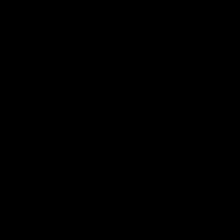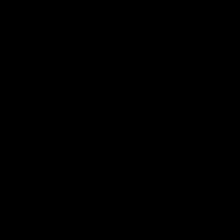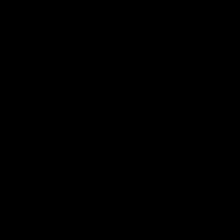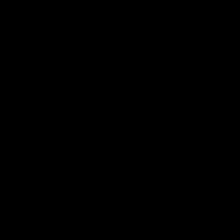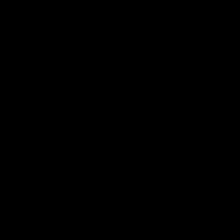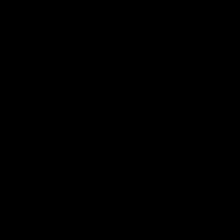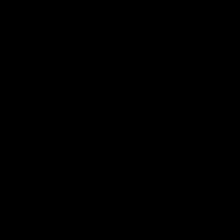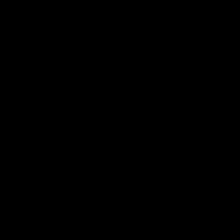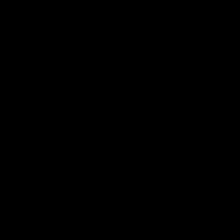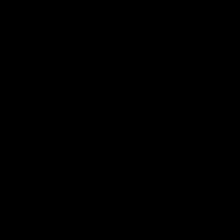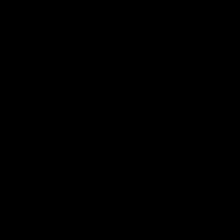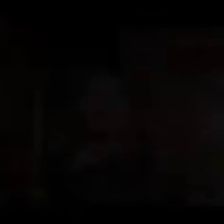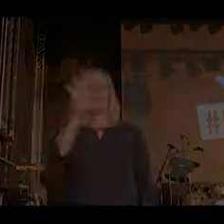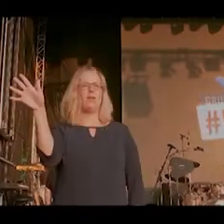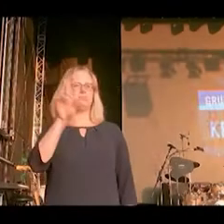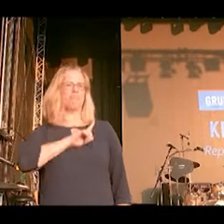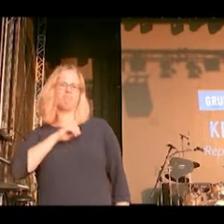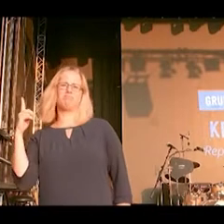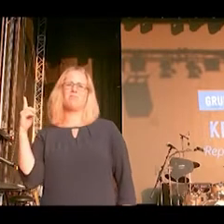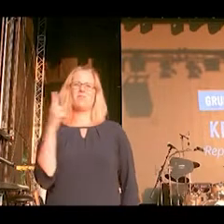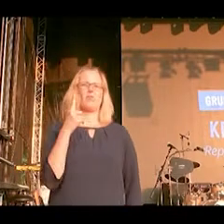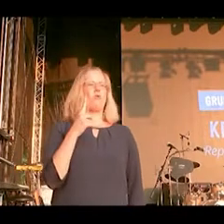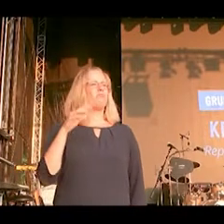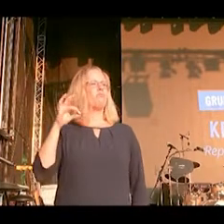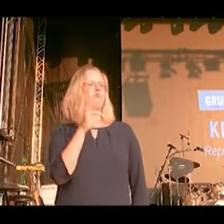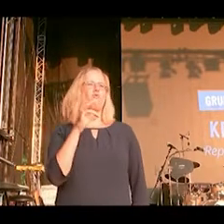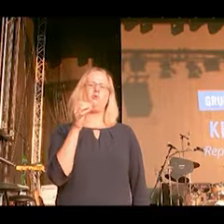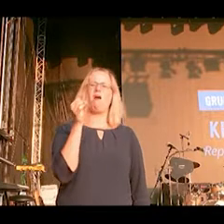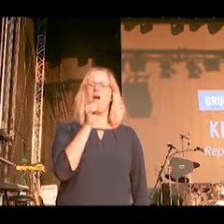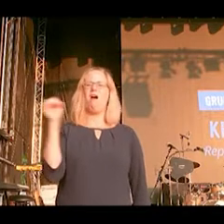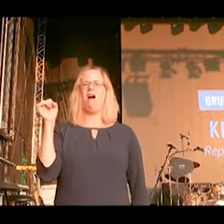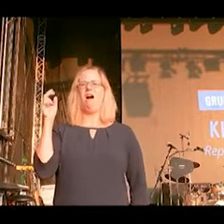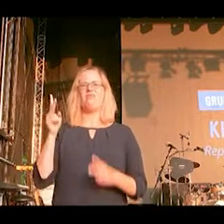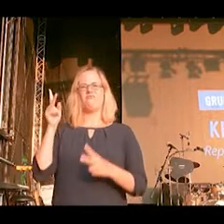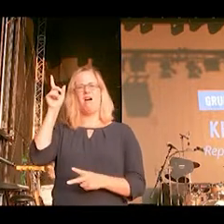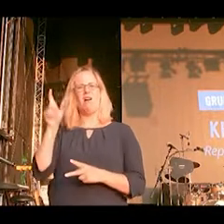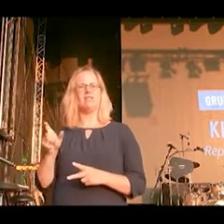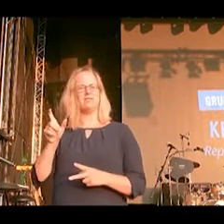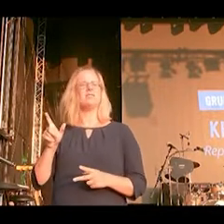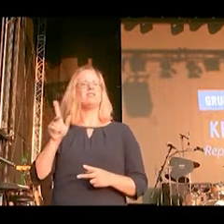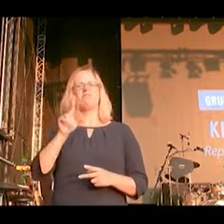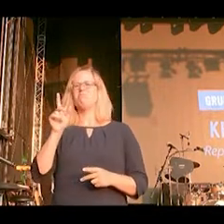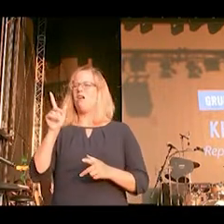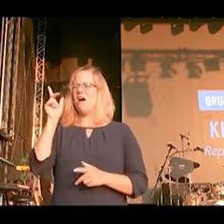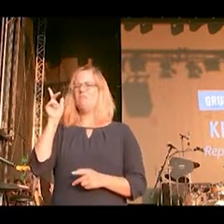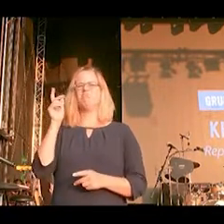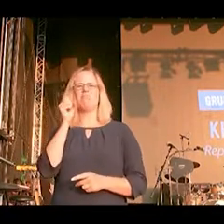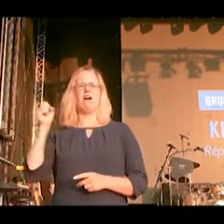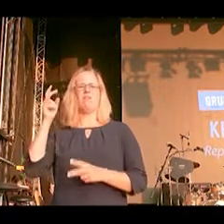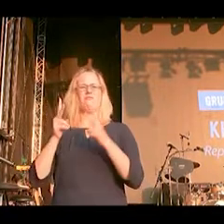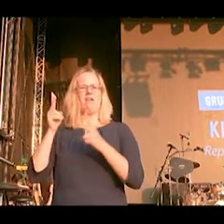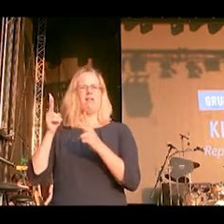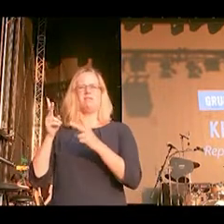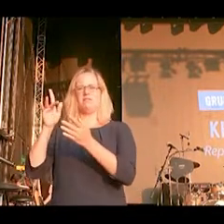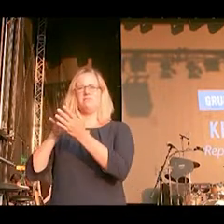Ich stehe heute hier stellvertretend für die Anwältinnen und Anwälte, die im RAV organisiert sind. Wir